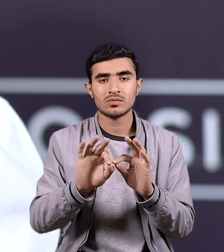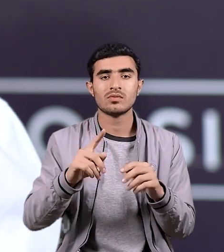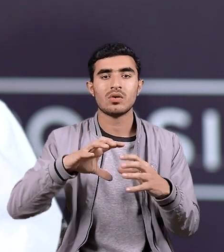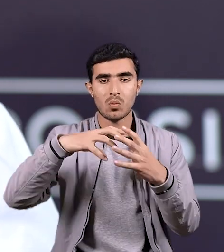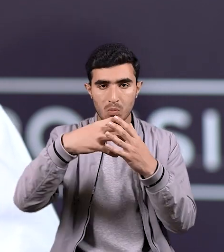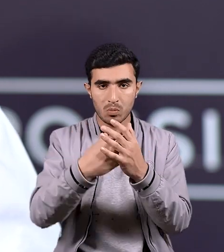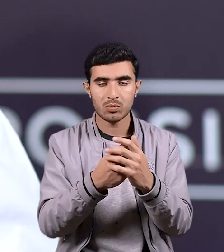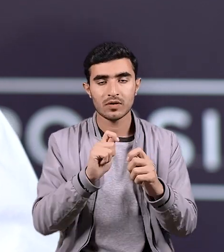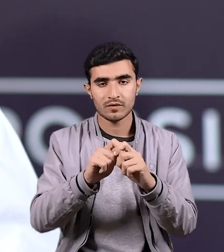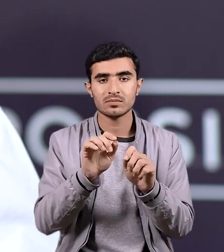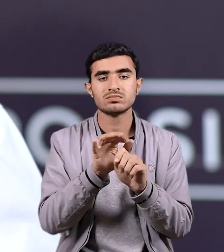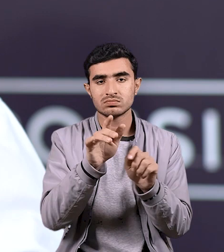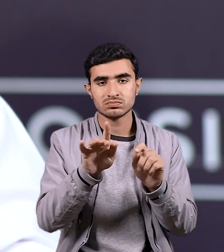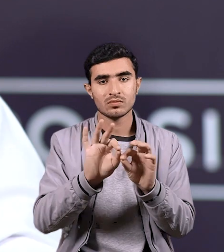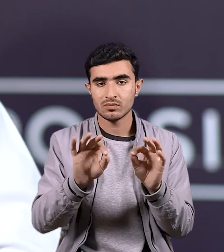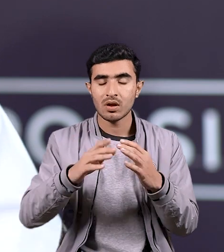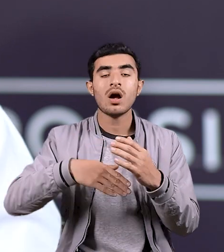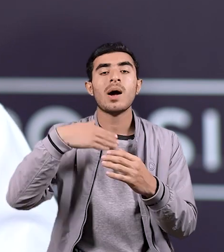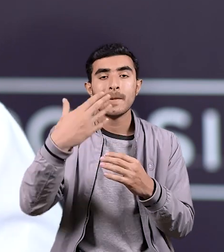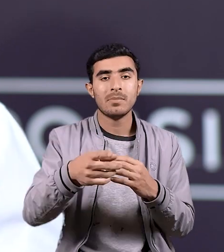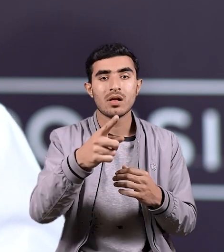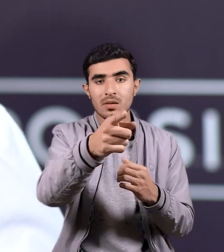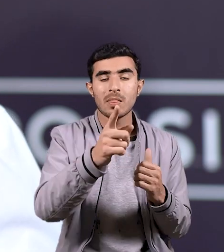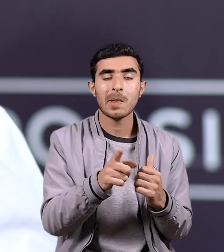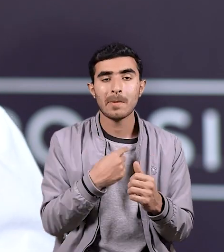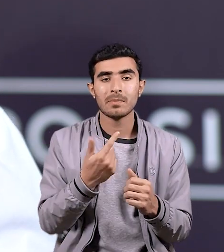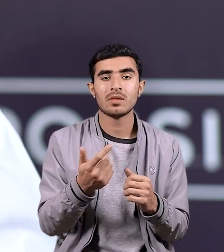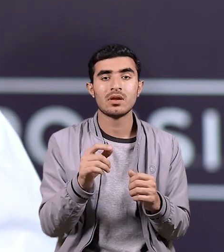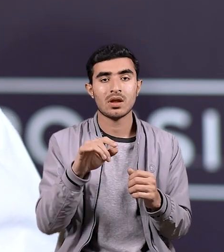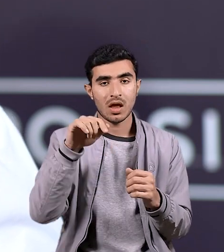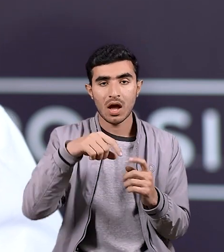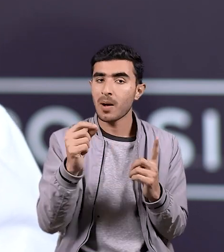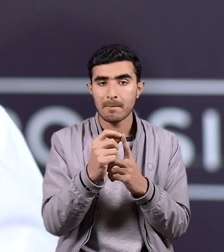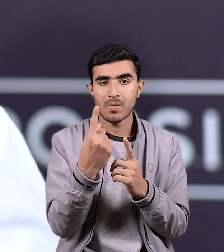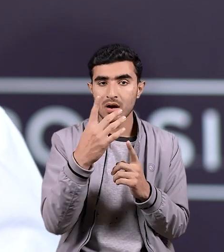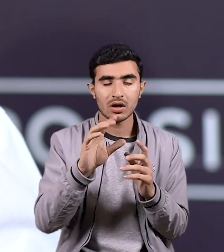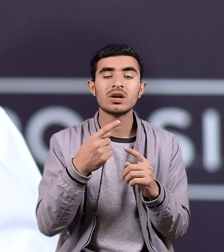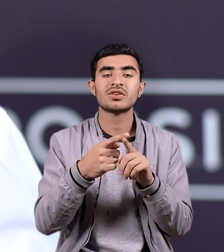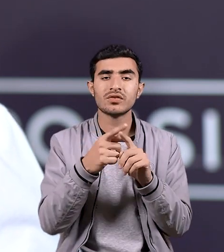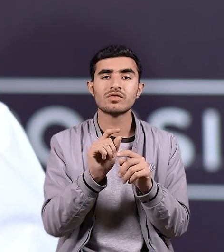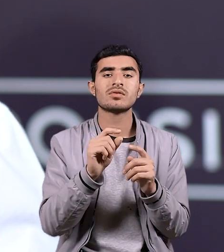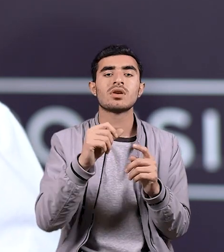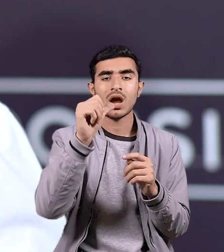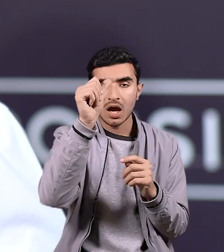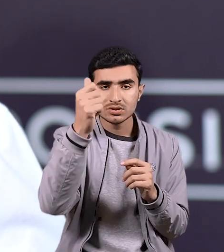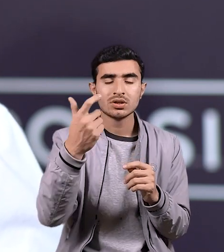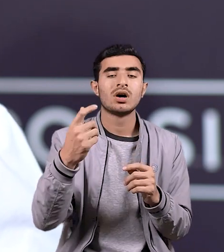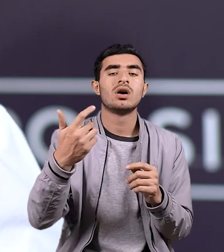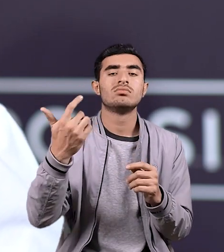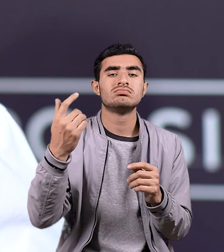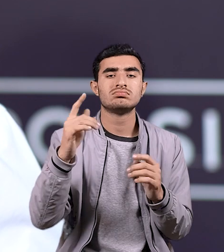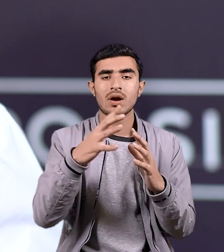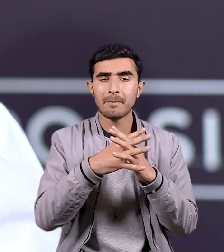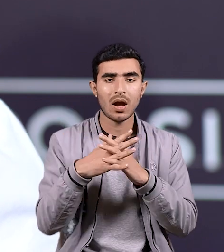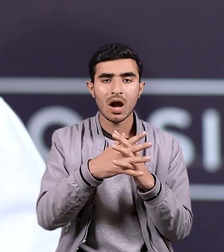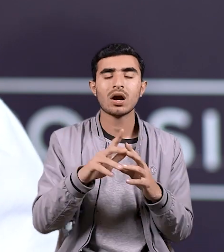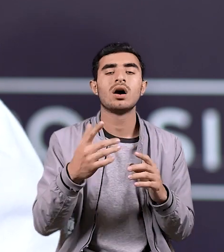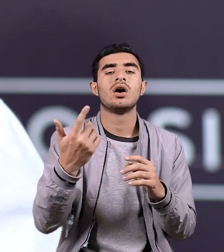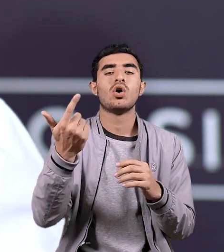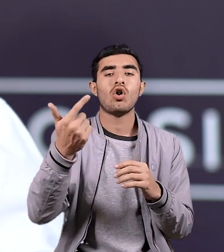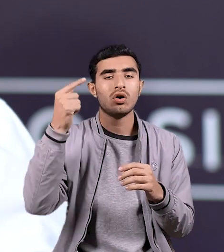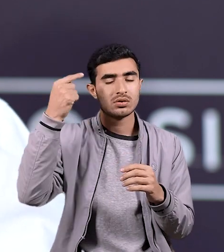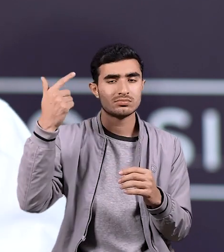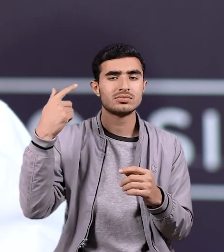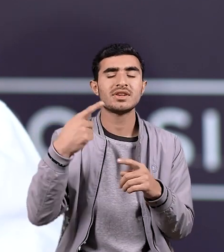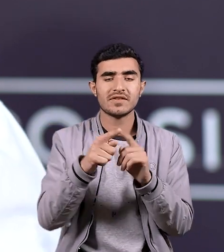हैं। जब आप उस पर कुछ साइकिल्स कर लें तो फिर आप इंटरनेशनली भी ऑनलाइन बेच सकते हैं। तो कोशिश करें कि खाली